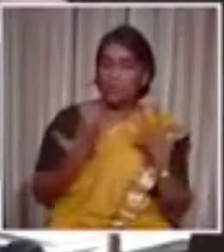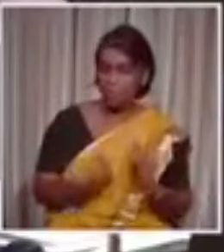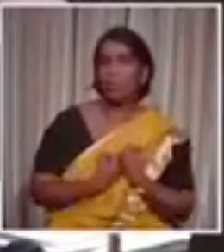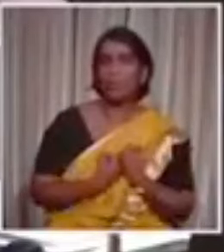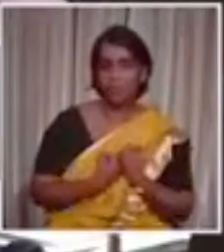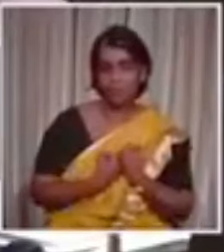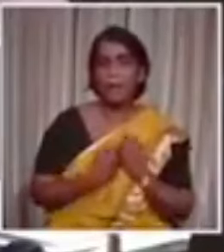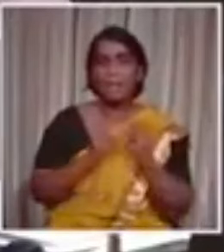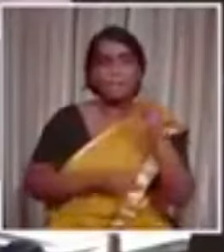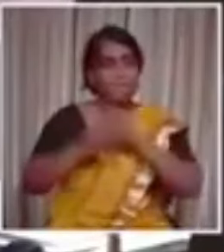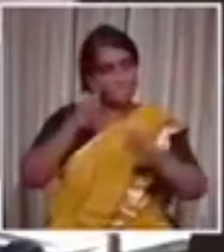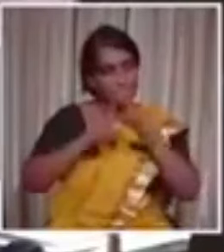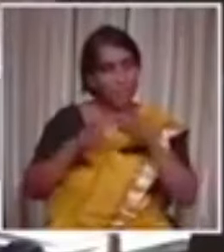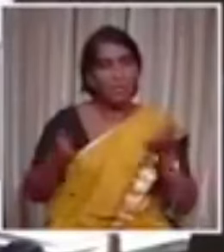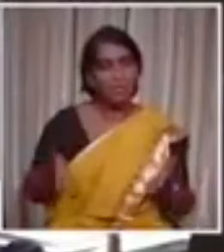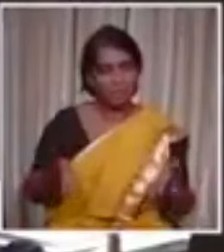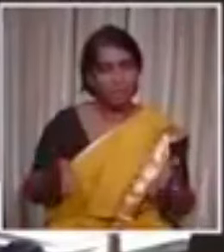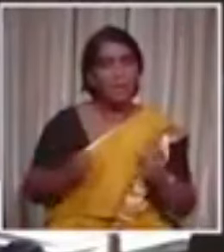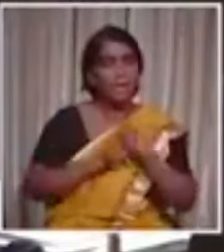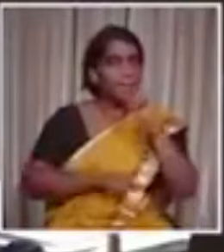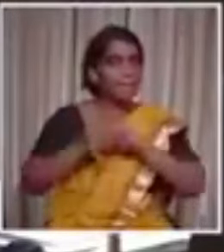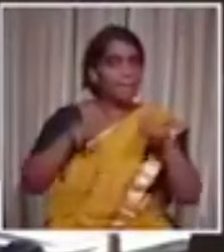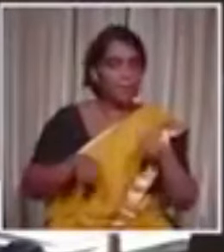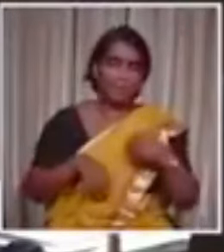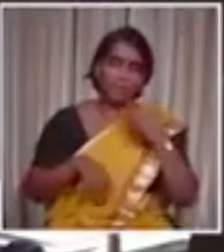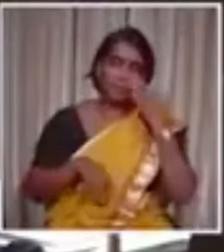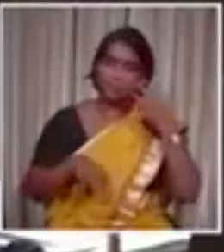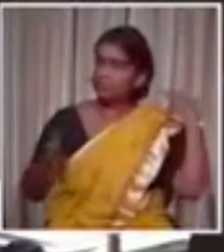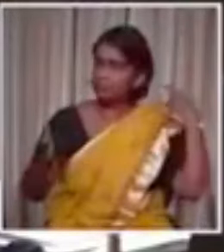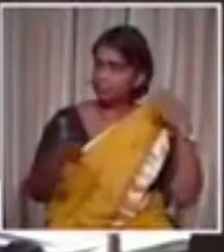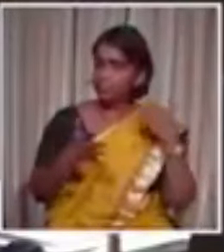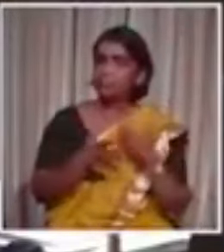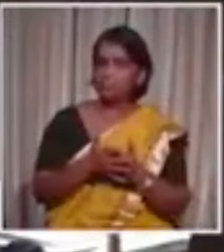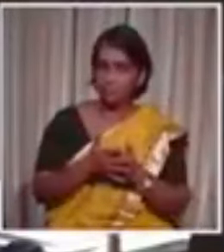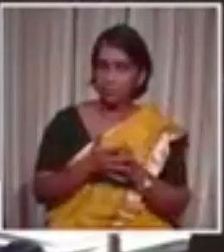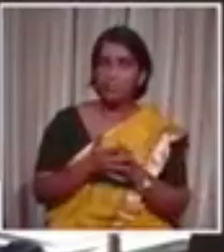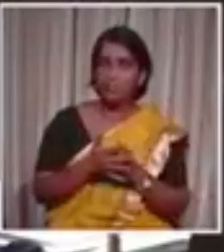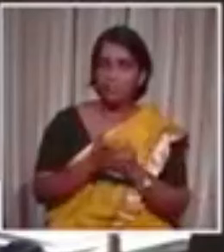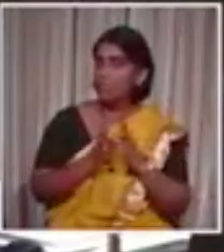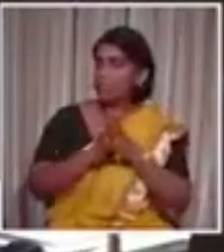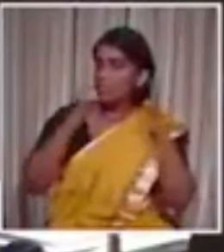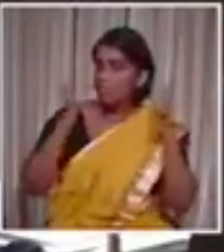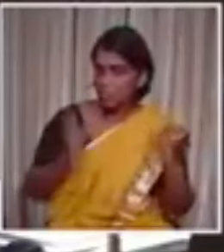පාර්ලිමේන්තුව ගත්තා. මේ පාර්ලිමේන්තුවේ මා හිතන ඉතිහාසයේ වැඩිම